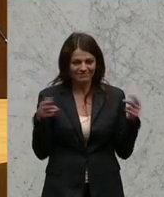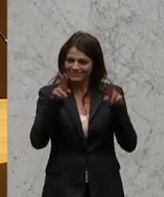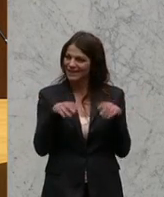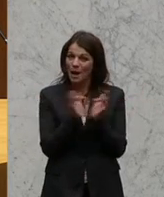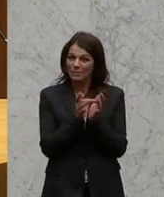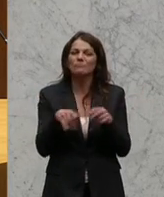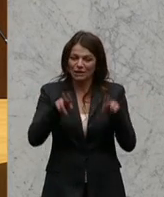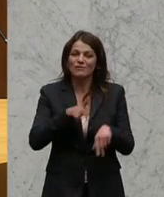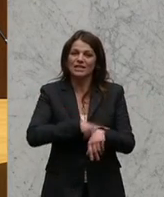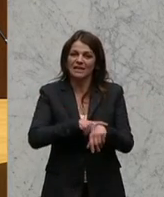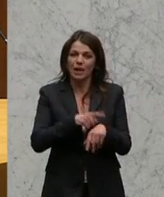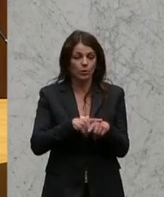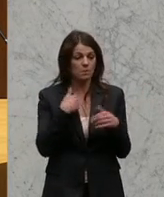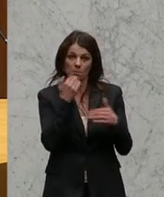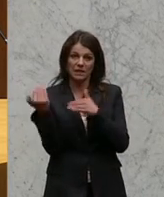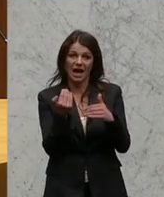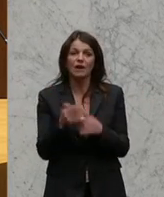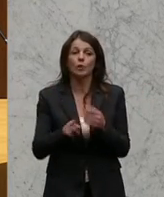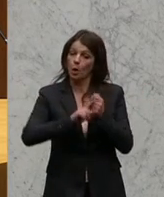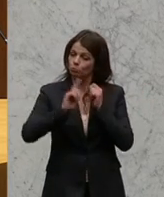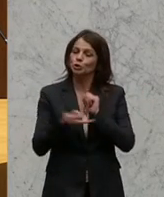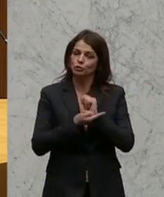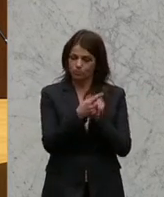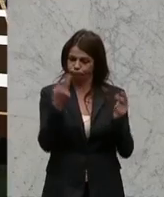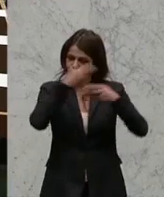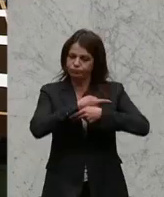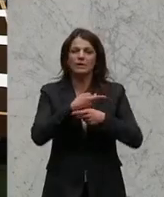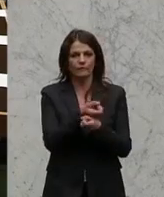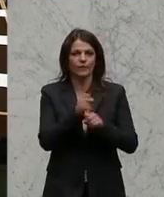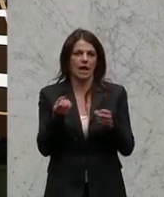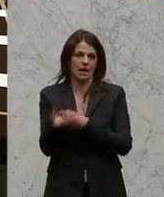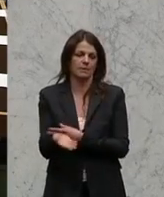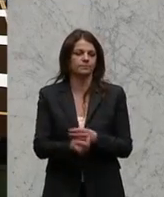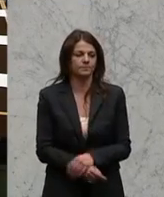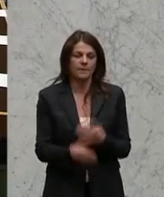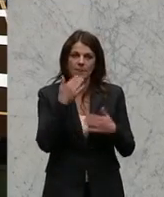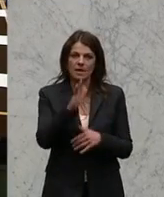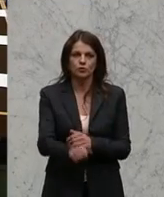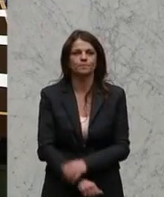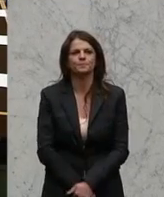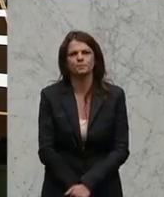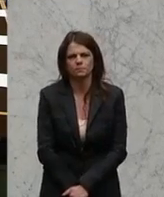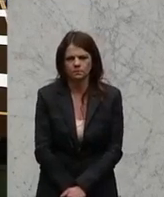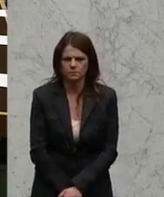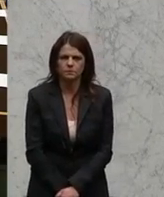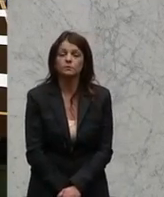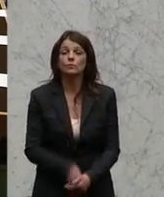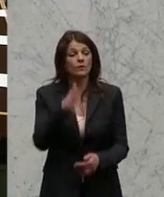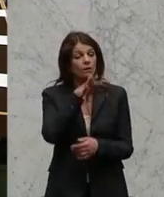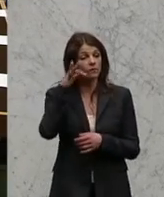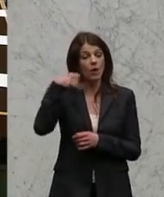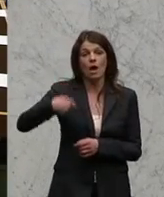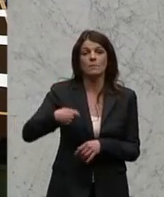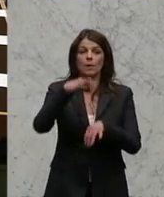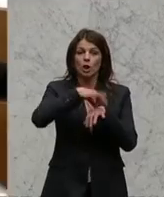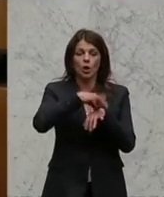Mittel zum richtigen Zeitpunkt. Und ich danke für die budgetmäßige Freigabe. Dankeschön. Der Handwerkerbonus bringe eine gleichmäßige Förderung für